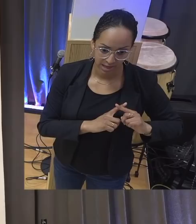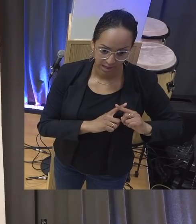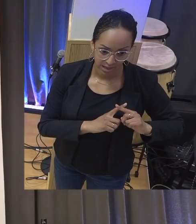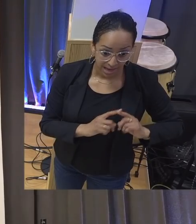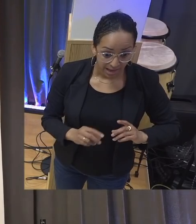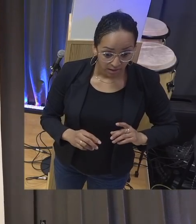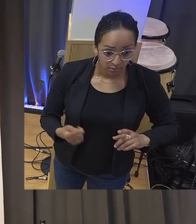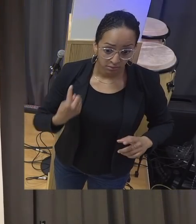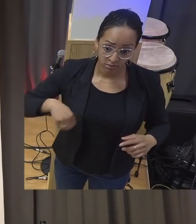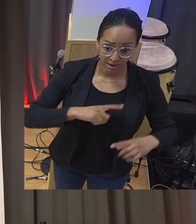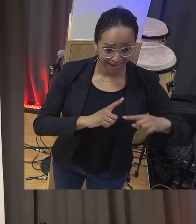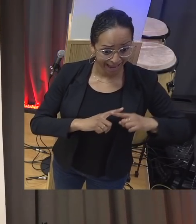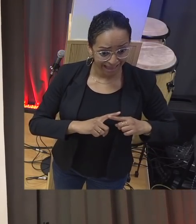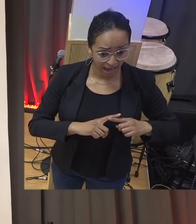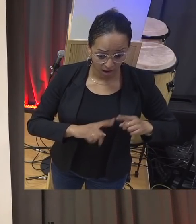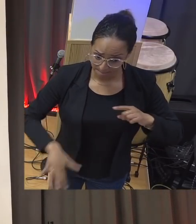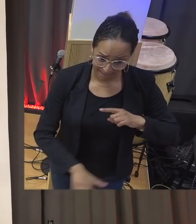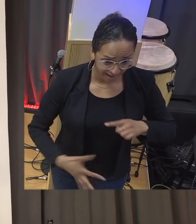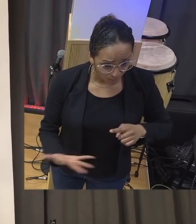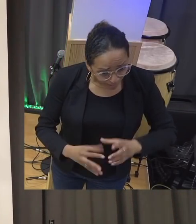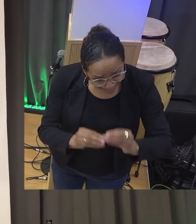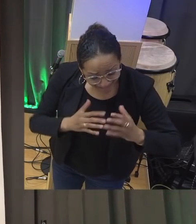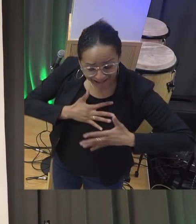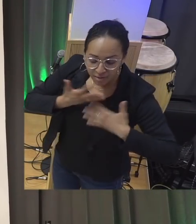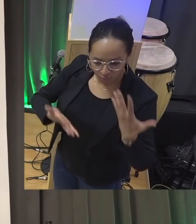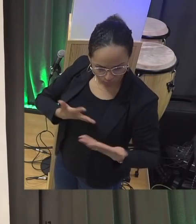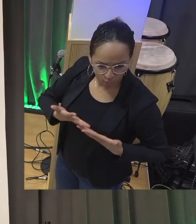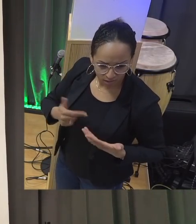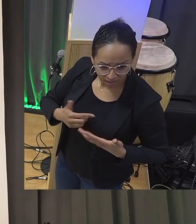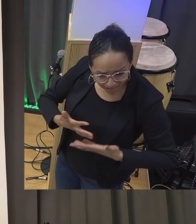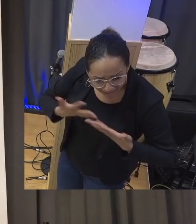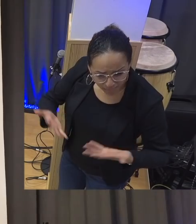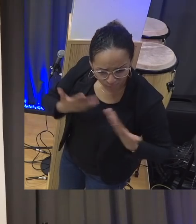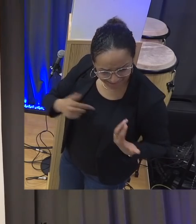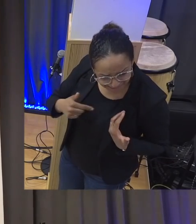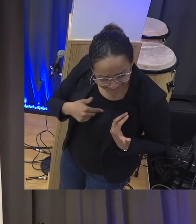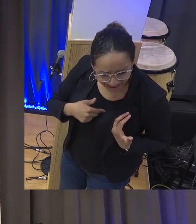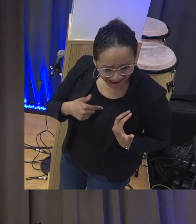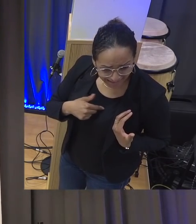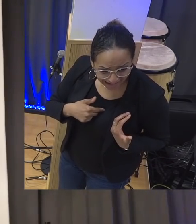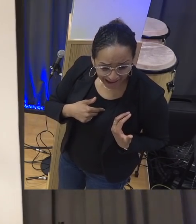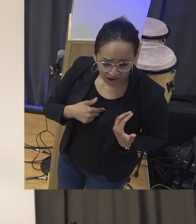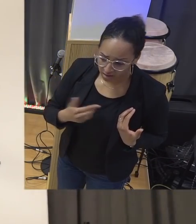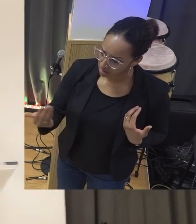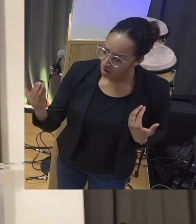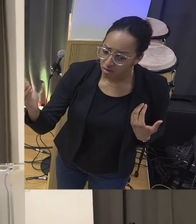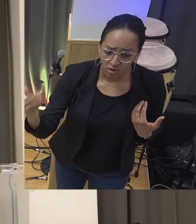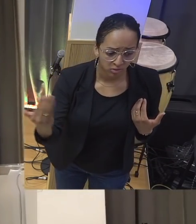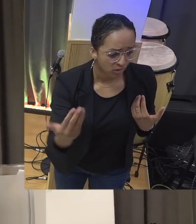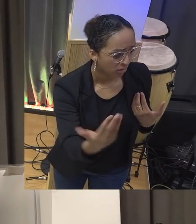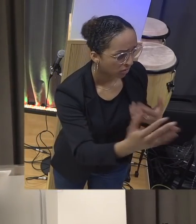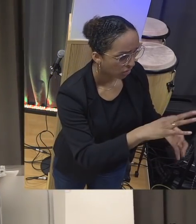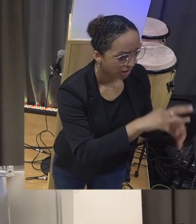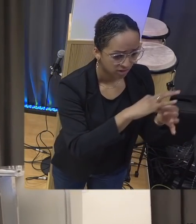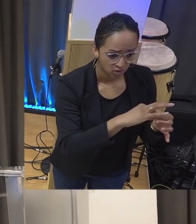chrétienne s'enracine. L'amour, c'est la vertu fondamentale aujourd'hui, c'est ce qui fait la différence avec toutes les autres